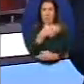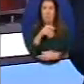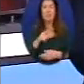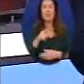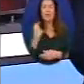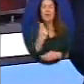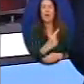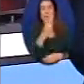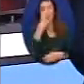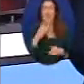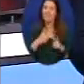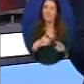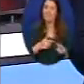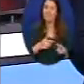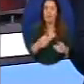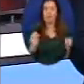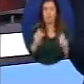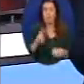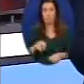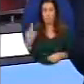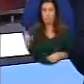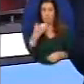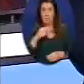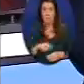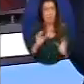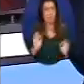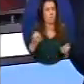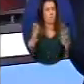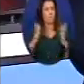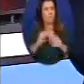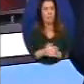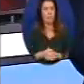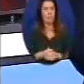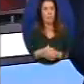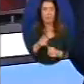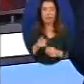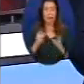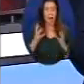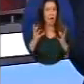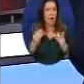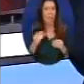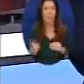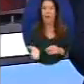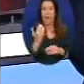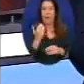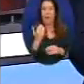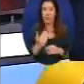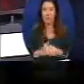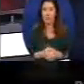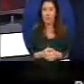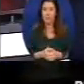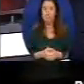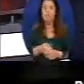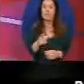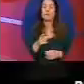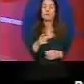בכלים שיש לה, ובישראל התופעה היא באמת חמורה, כפי שציינת, היקף העלמות כבר גדול. עכשיו, לפני שנצלול קצת לסיפורים, כי אנחנו גם רוצים